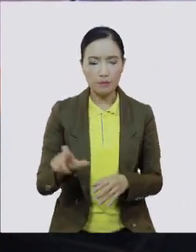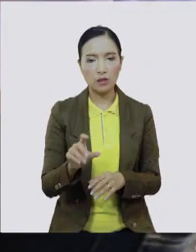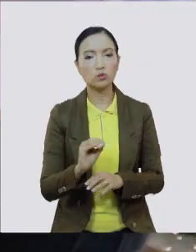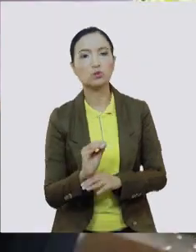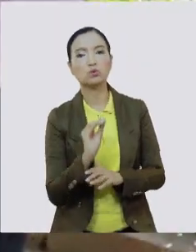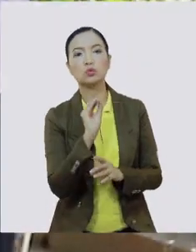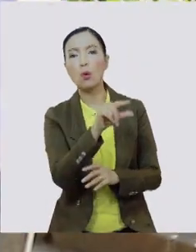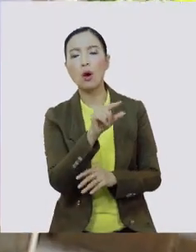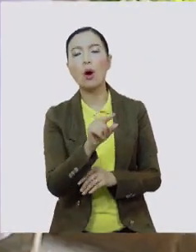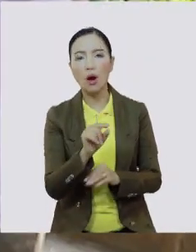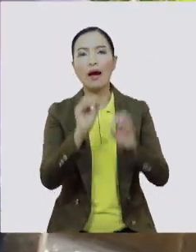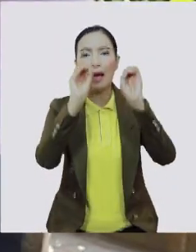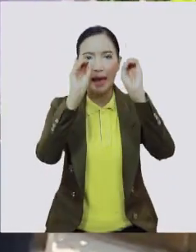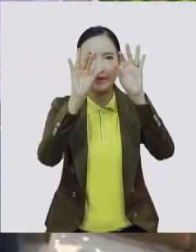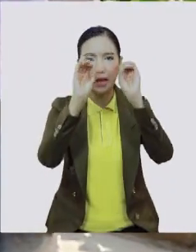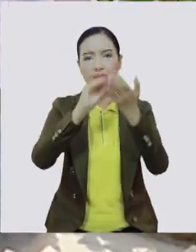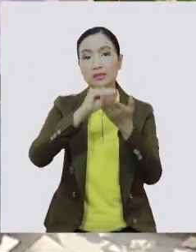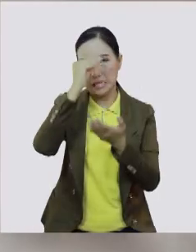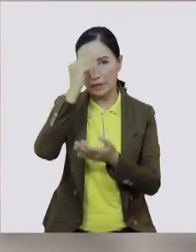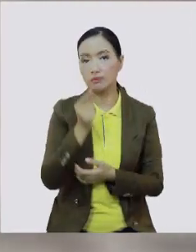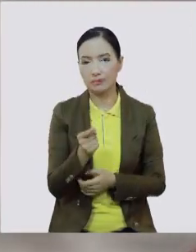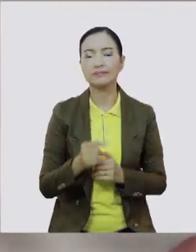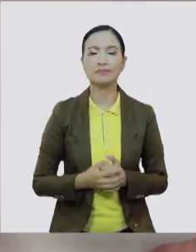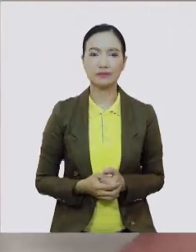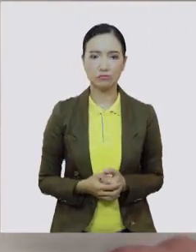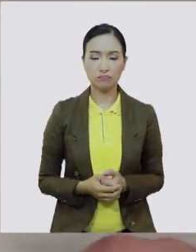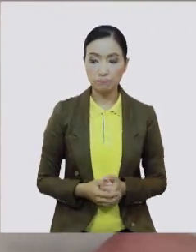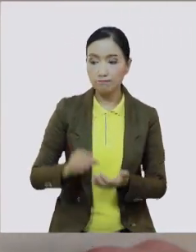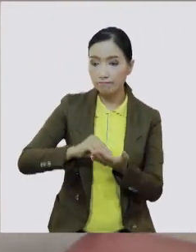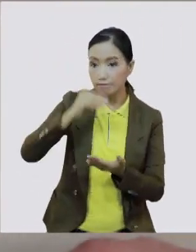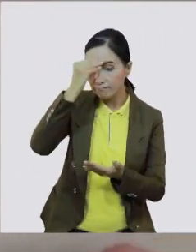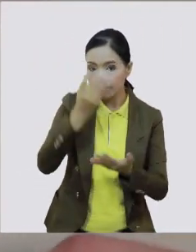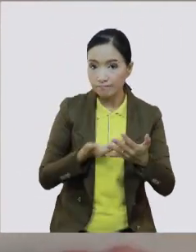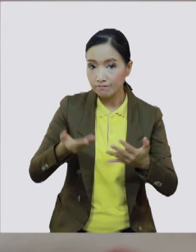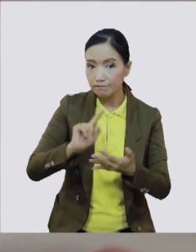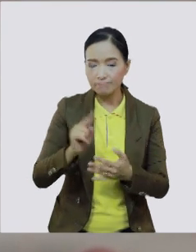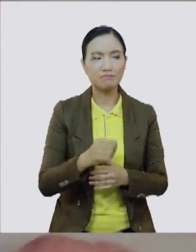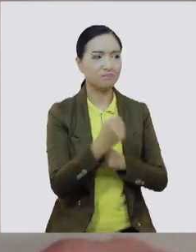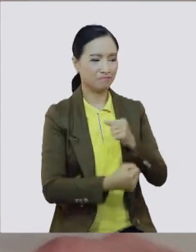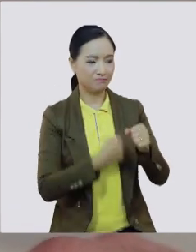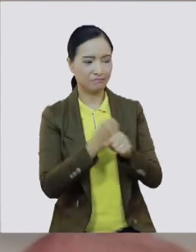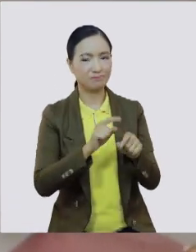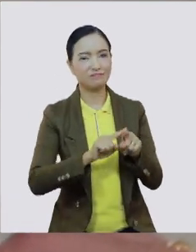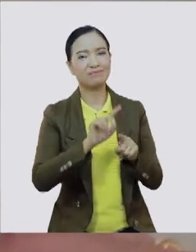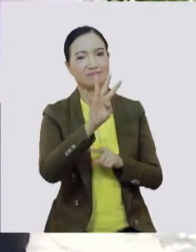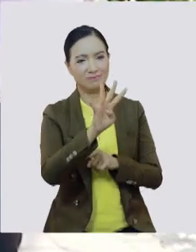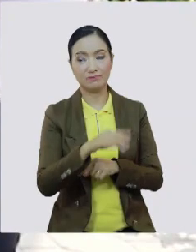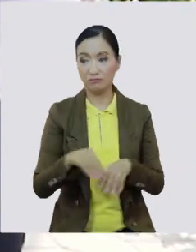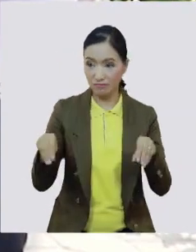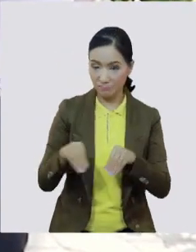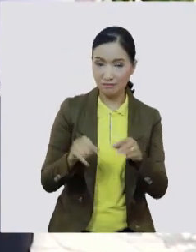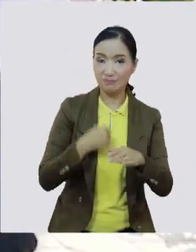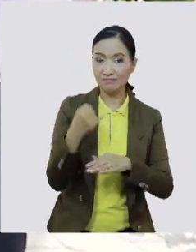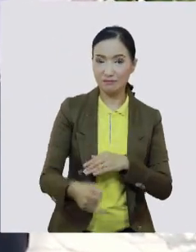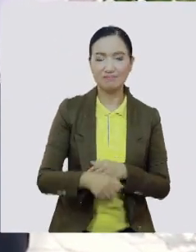ให้กับอาจารย์แน่นอนเลยครับตอนนี้ระบบสารสนเทศตอนนี้เรียนอยู่ชั้นไหนแล้วครับ ปี4แล้ว ปี4ใก